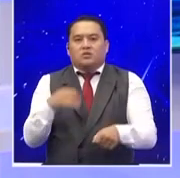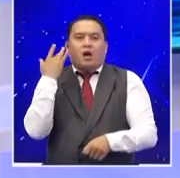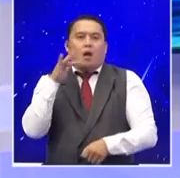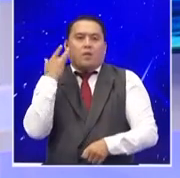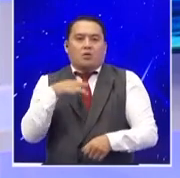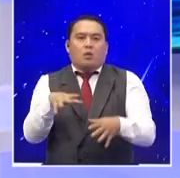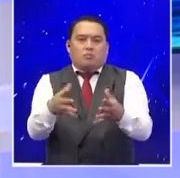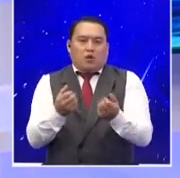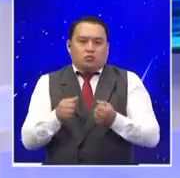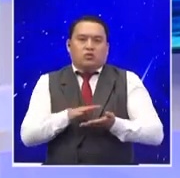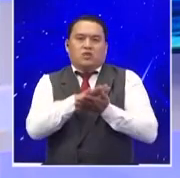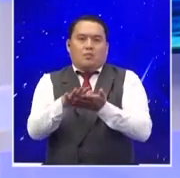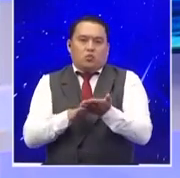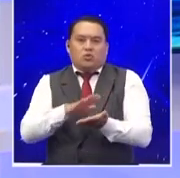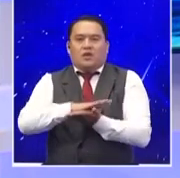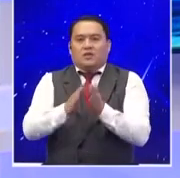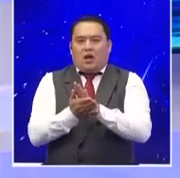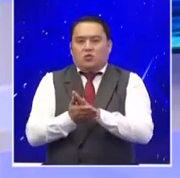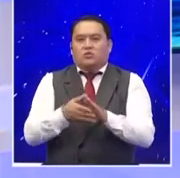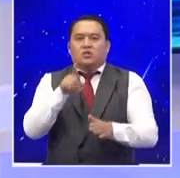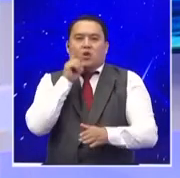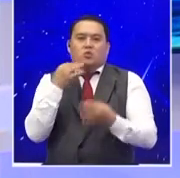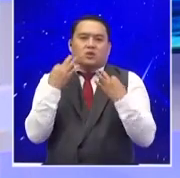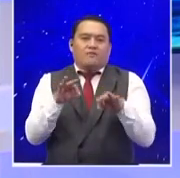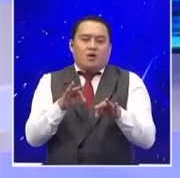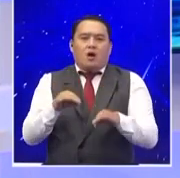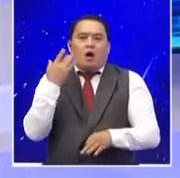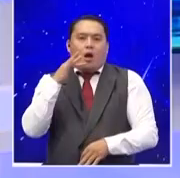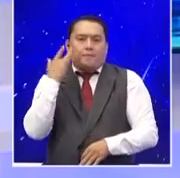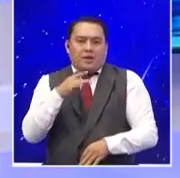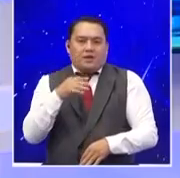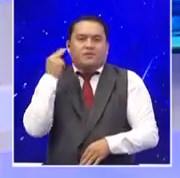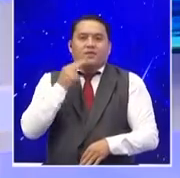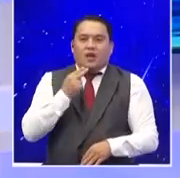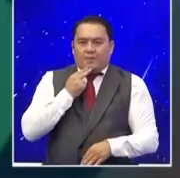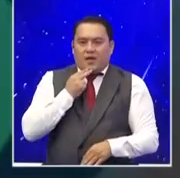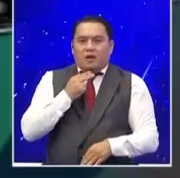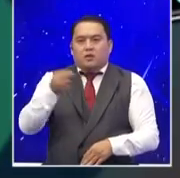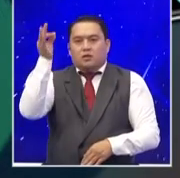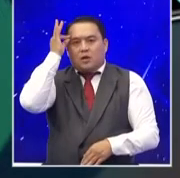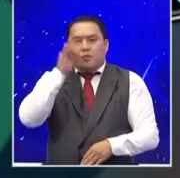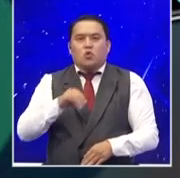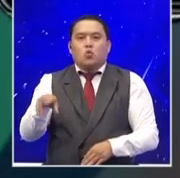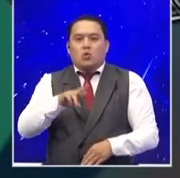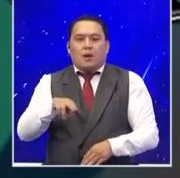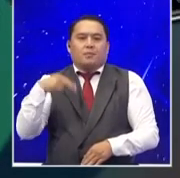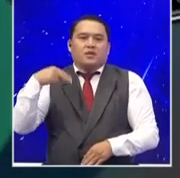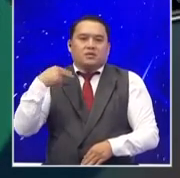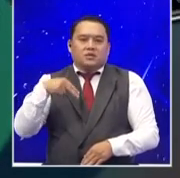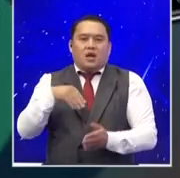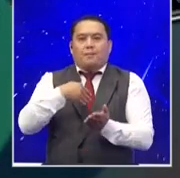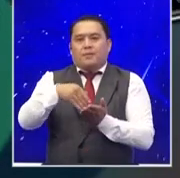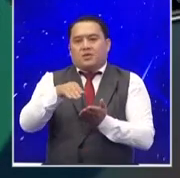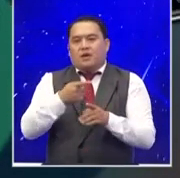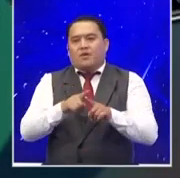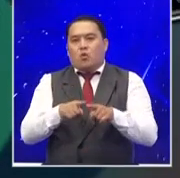подтвердили получение запроса на эту сделку. Ей должны дать зеленый свет как в Вашингтоне, так и в Пекине. Напомним, еще в конце июля президент США Дональд